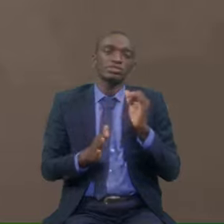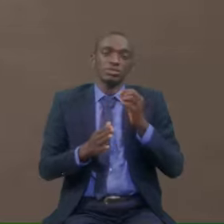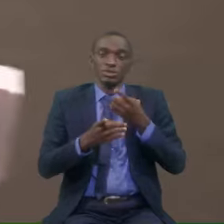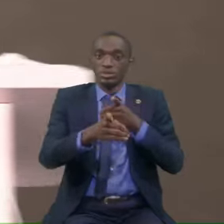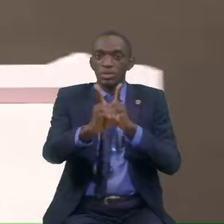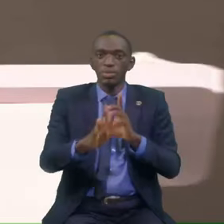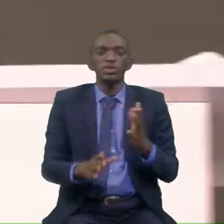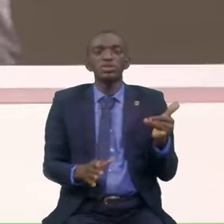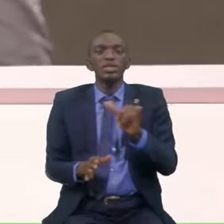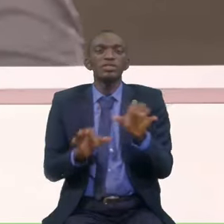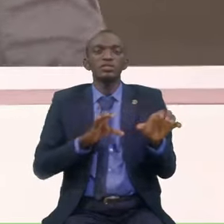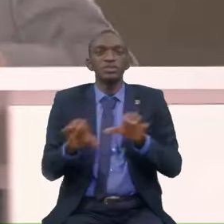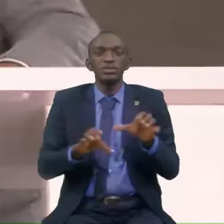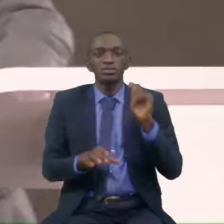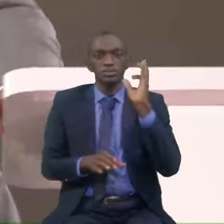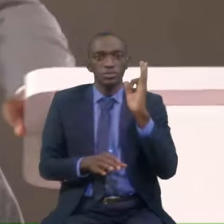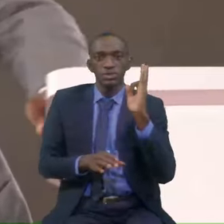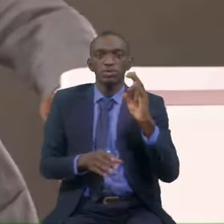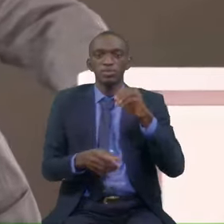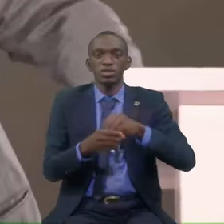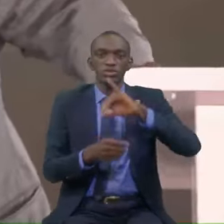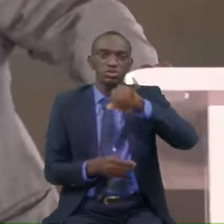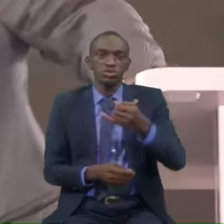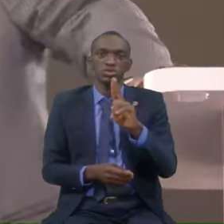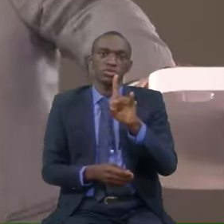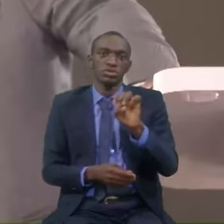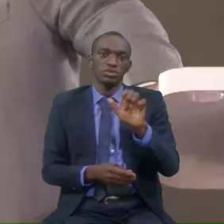la Judée. Ces apôtres,